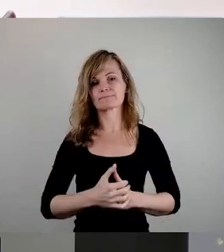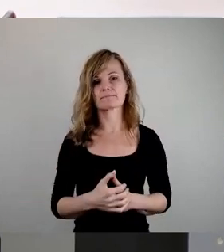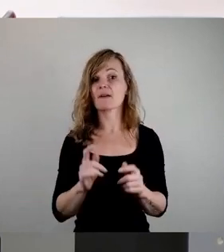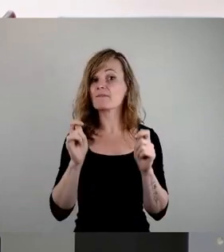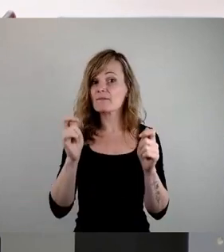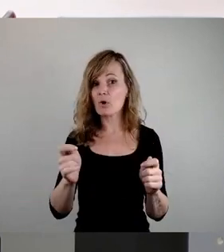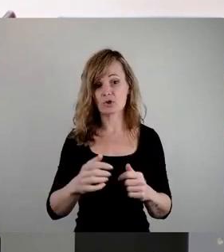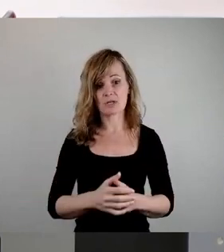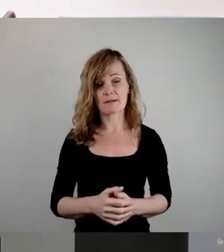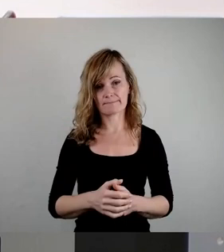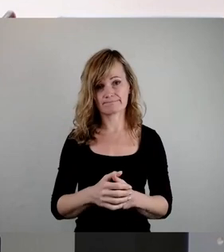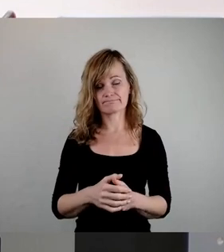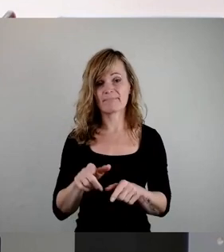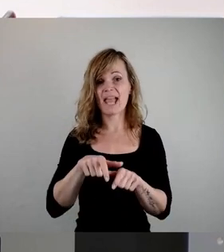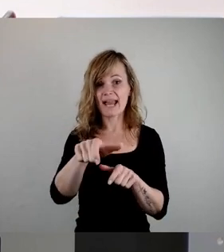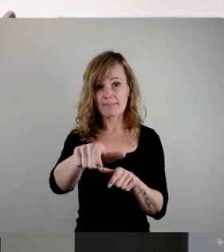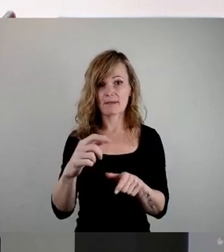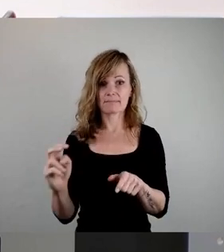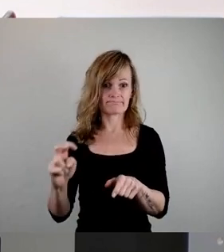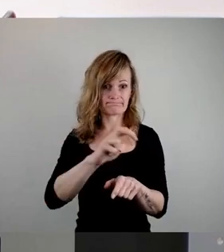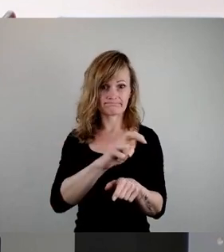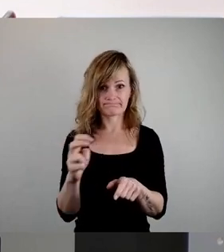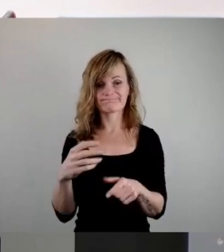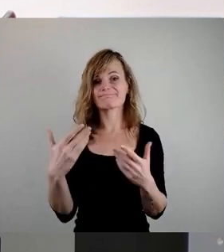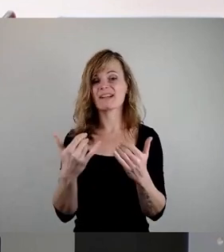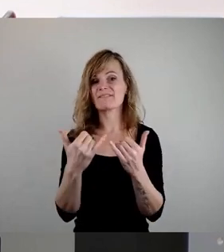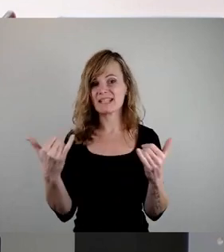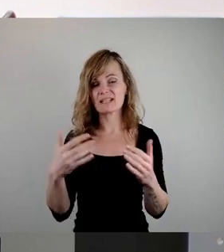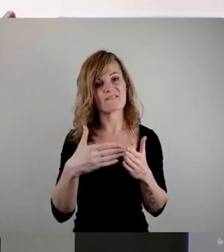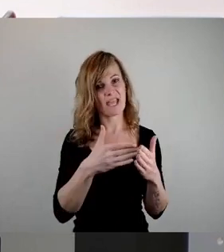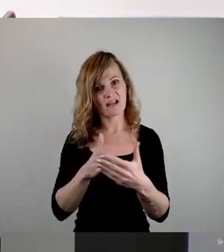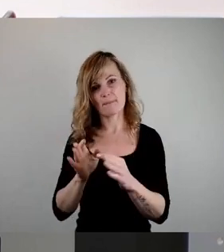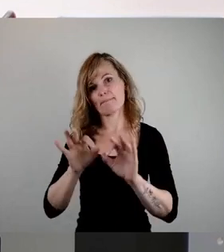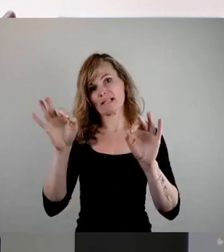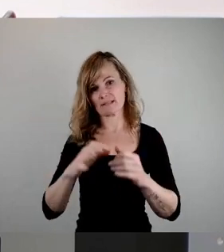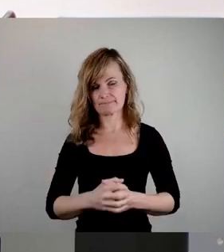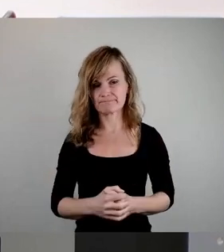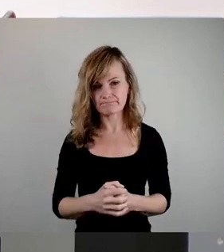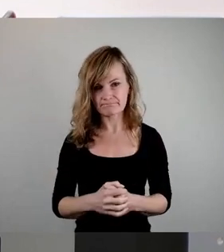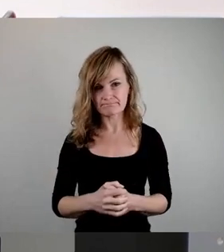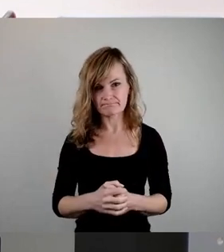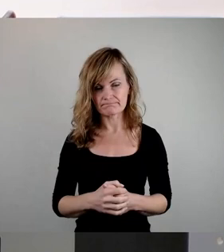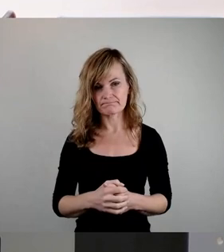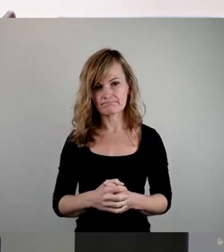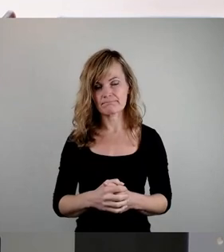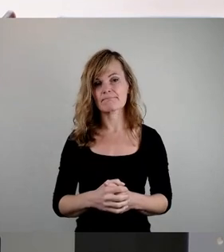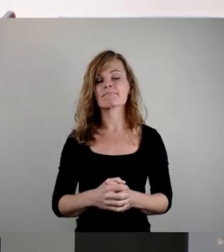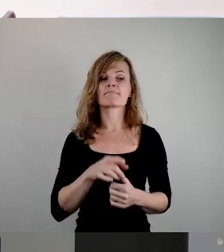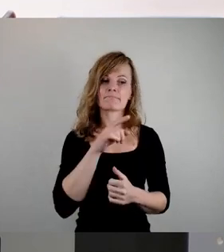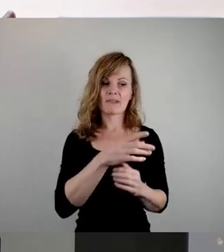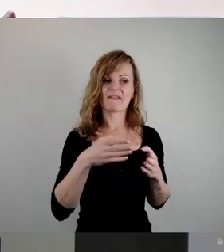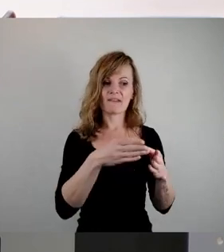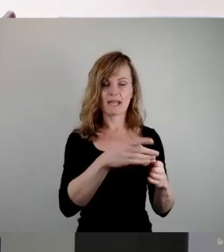eine Elbquerung erfolgen soll, dann doch eher per Fähre. Die Wege zum Ostergehege oder